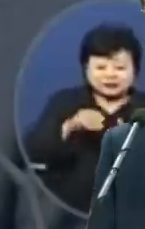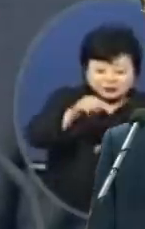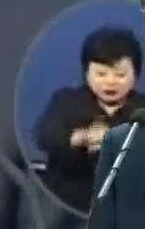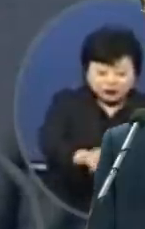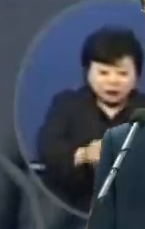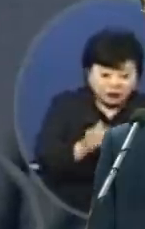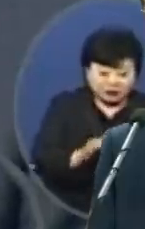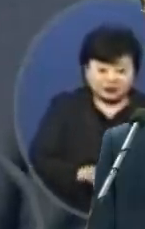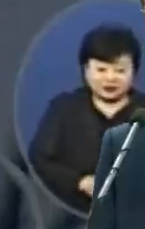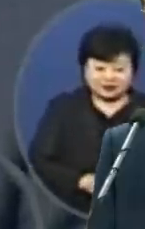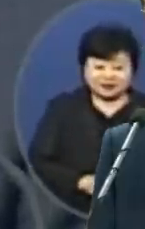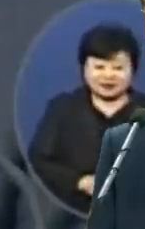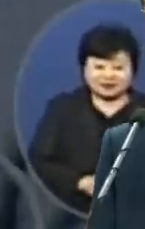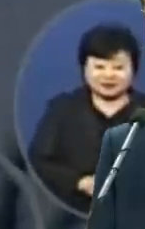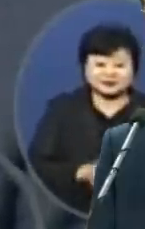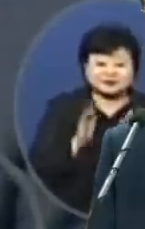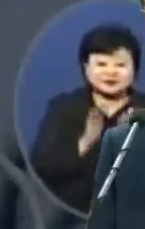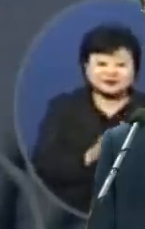점령하십시오.